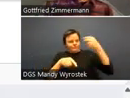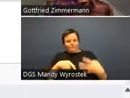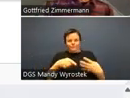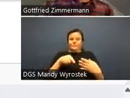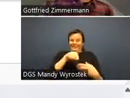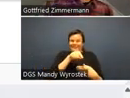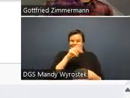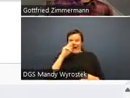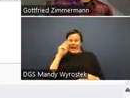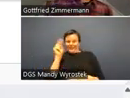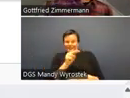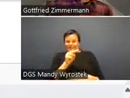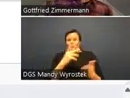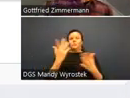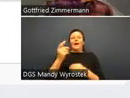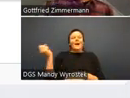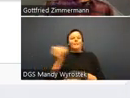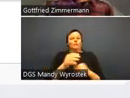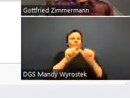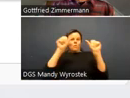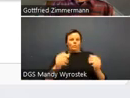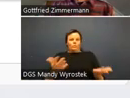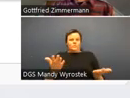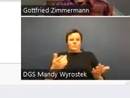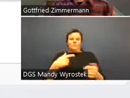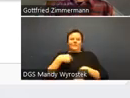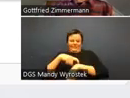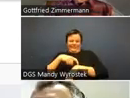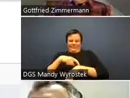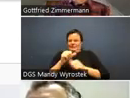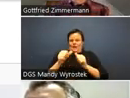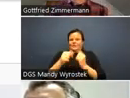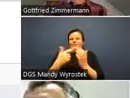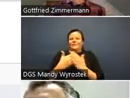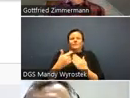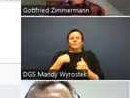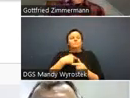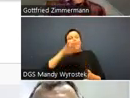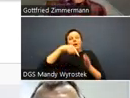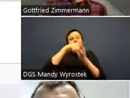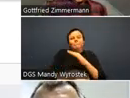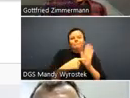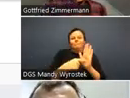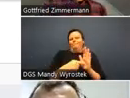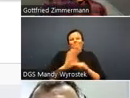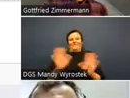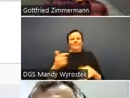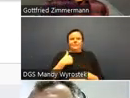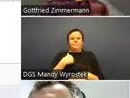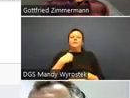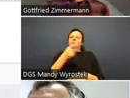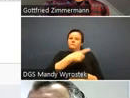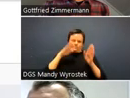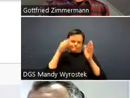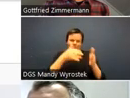den Drucklayout-Modus. Und die andere Vorbemerkung, die ich machen möchte, ist, Sie können